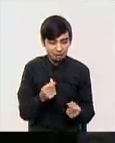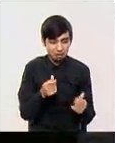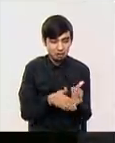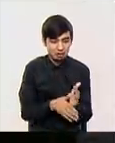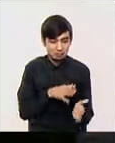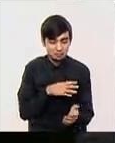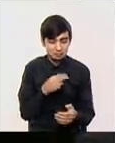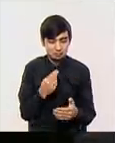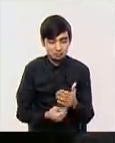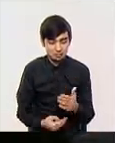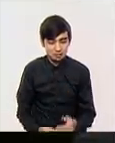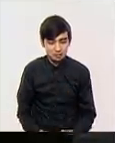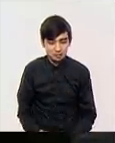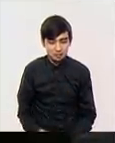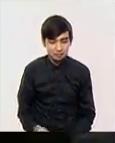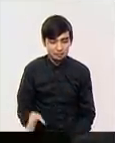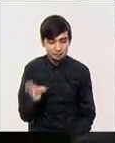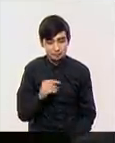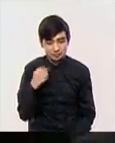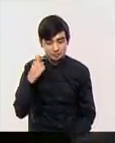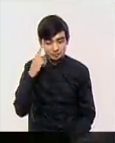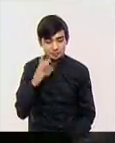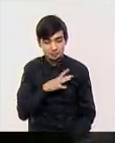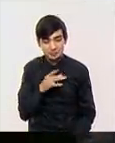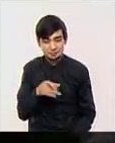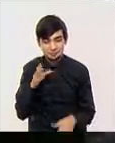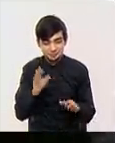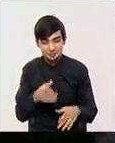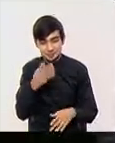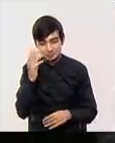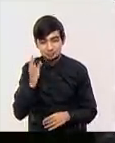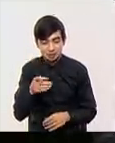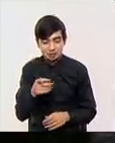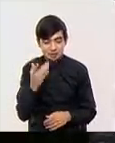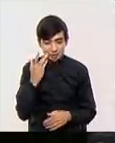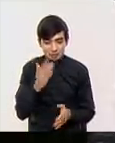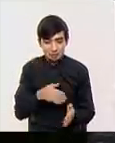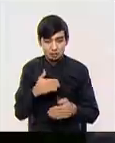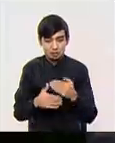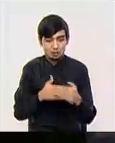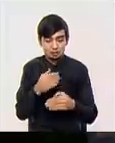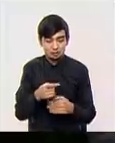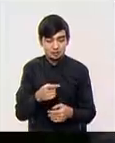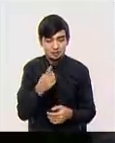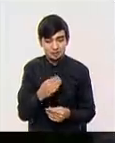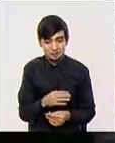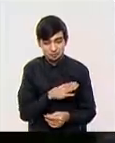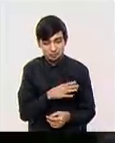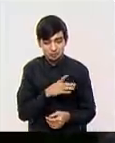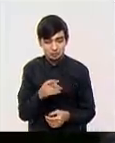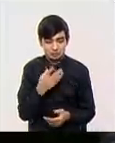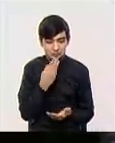болашақта мүмкін кешіре салғымда келетін шығар, бірақ осы нәрсе қайталана берсе бір күн болмасын, бір күн ол